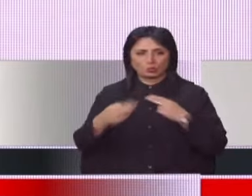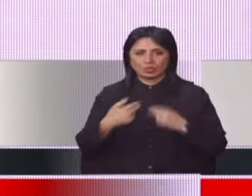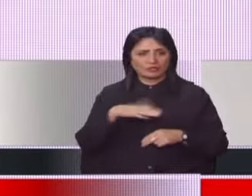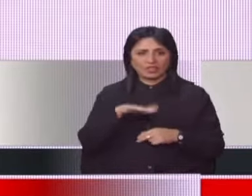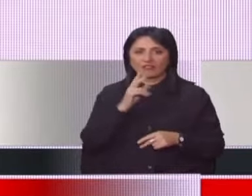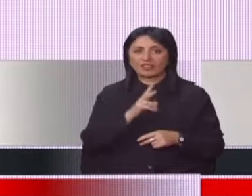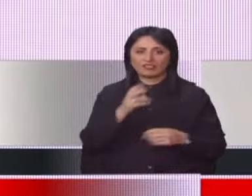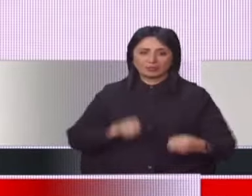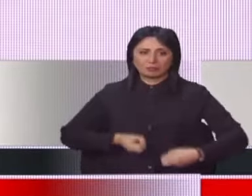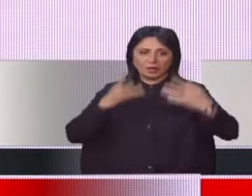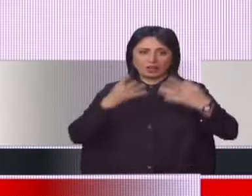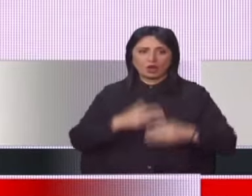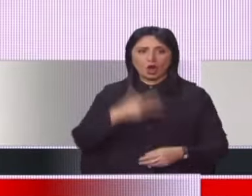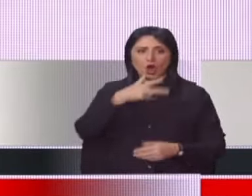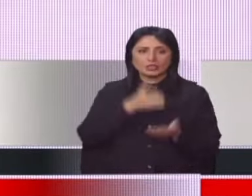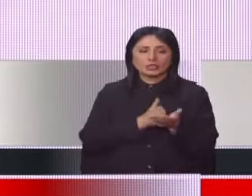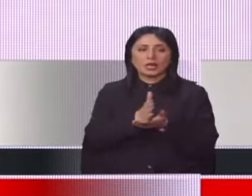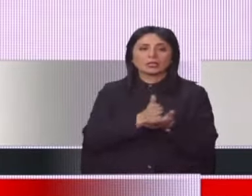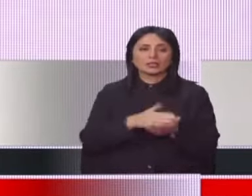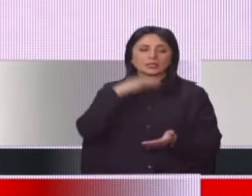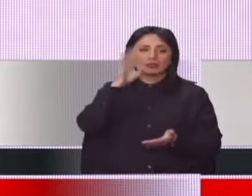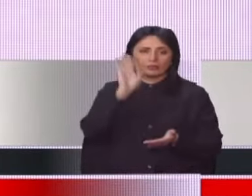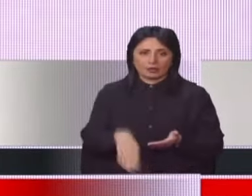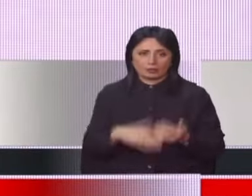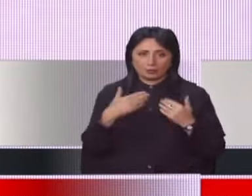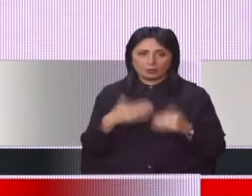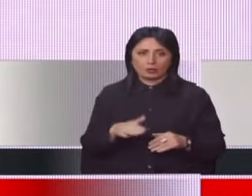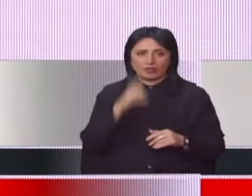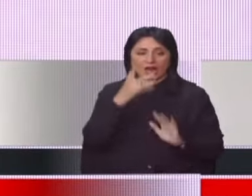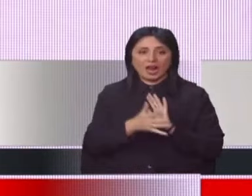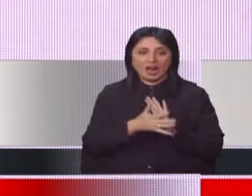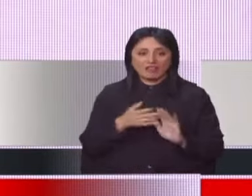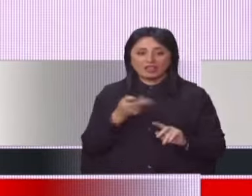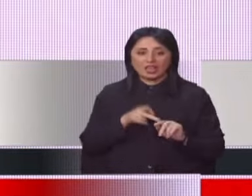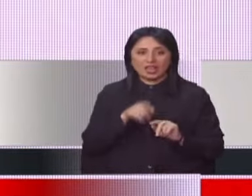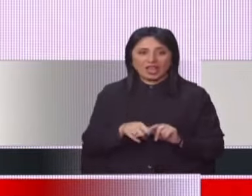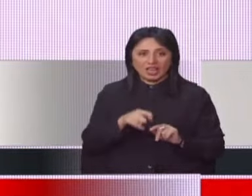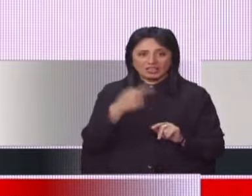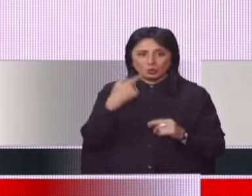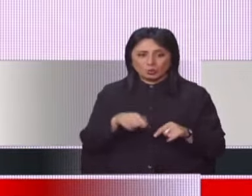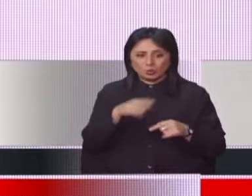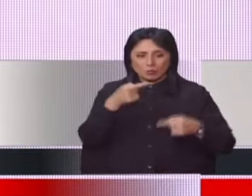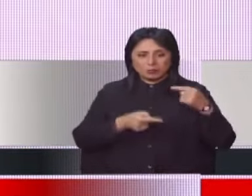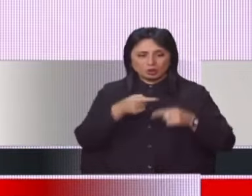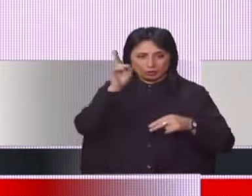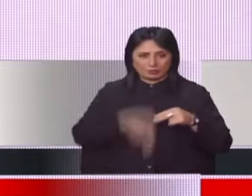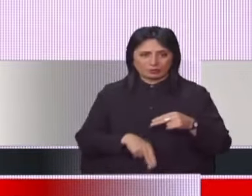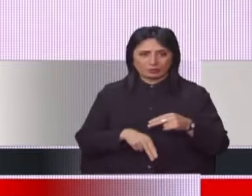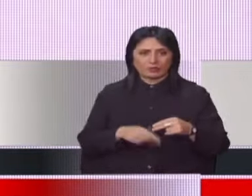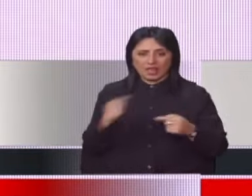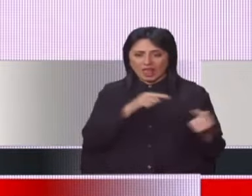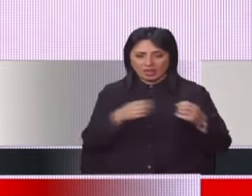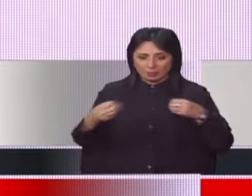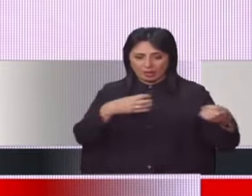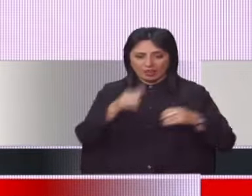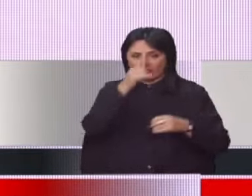გვინდა ვიღაცასთან დაპირისპირება. 30 წელი მეგონი საკმარისი დროა იმისთვის, რომ გავიგოთ, რომ ეს შუღლი, ეს ბრძოლა უნდა დავასრულოთ. ერთმანეთთან